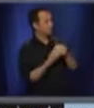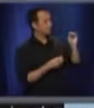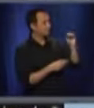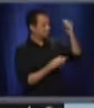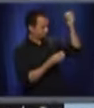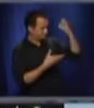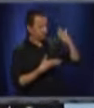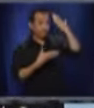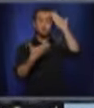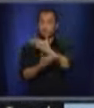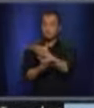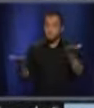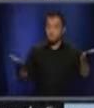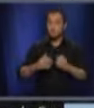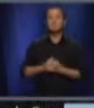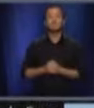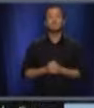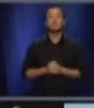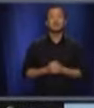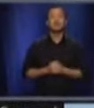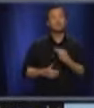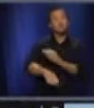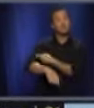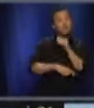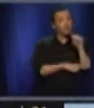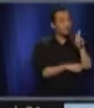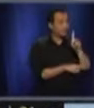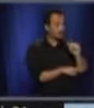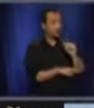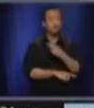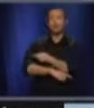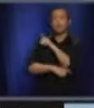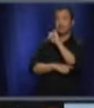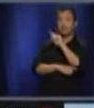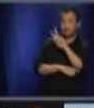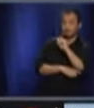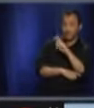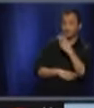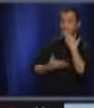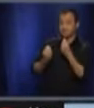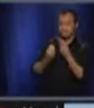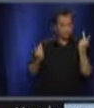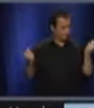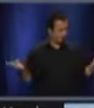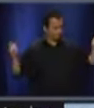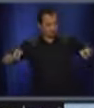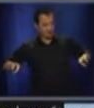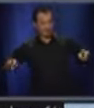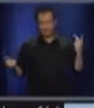tous. Docteur Arruda, Docteur Lidvac, encore une fois, merci d'être là.